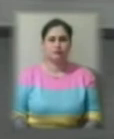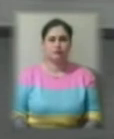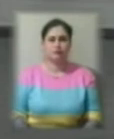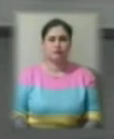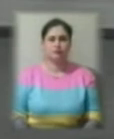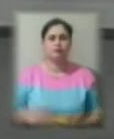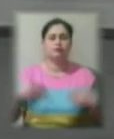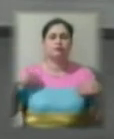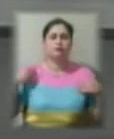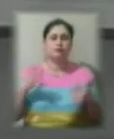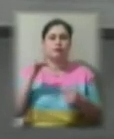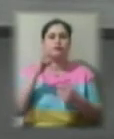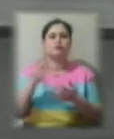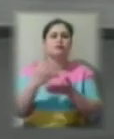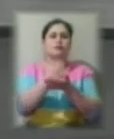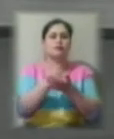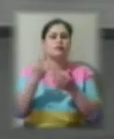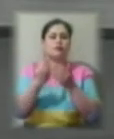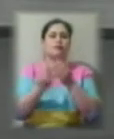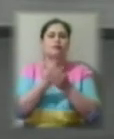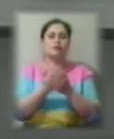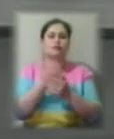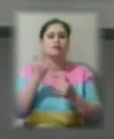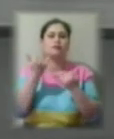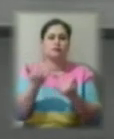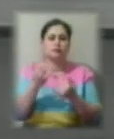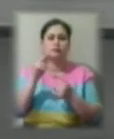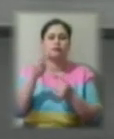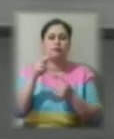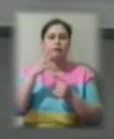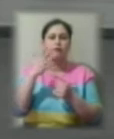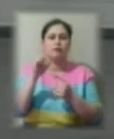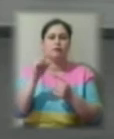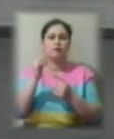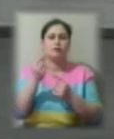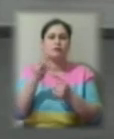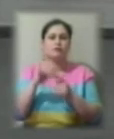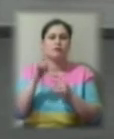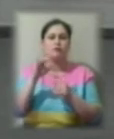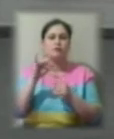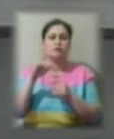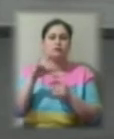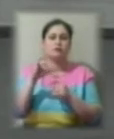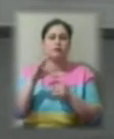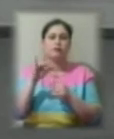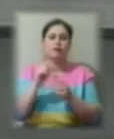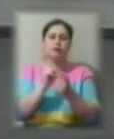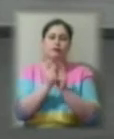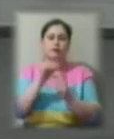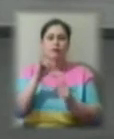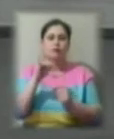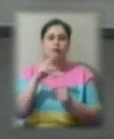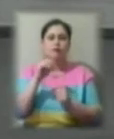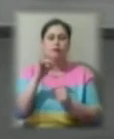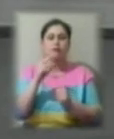мої вітання. Кореспонденти Суспільного продовжують інформувати про події четверга, 5 березня. В студії Оксана Страмнова, сурдопереклад Аліни